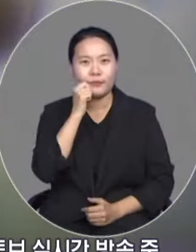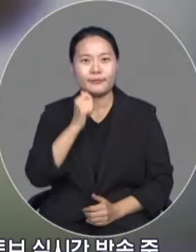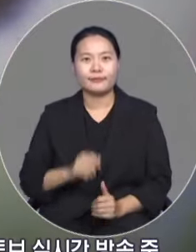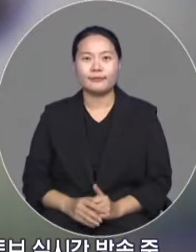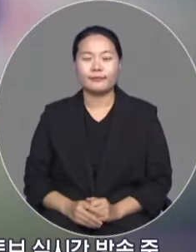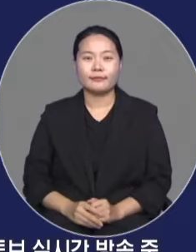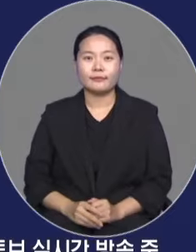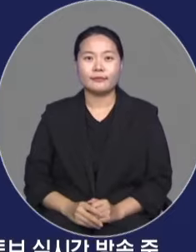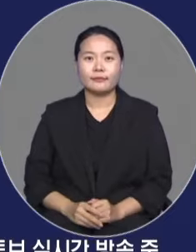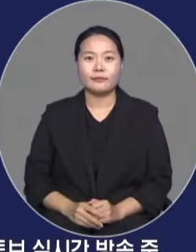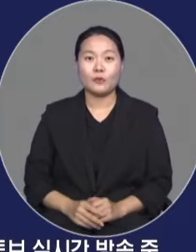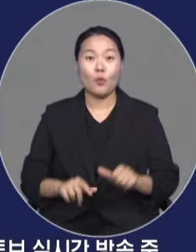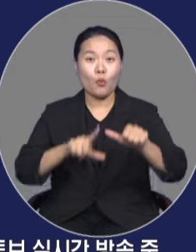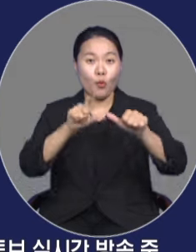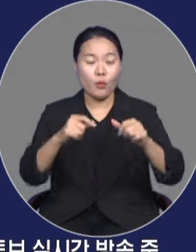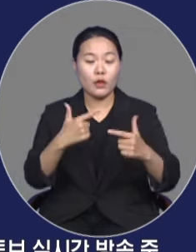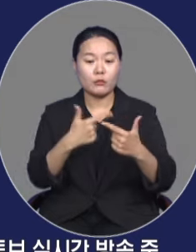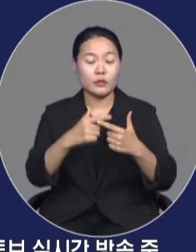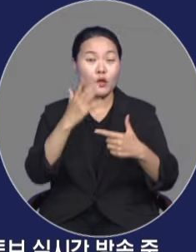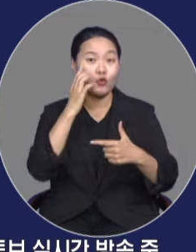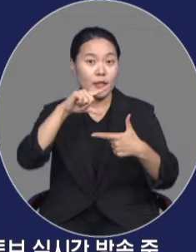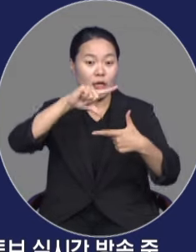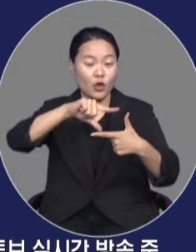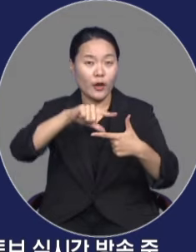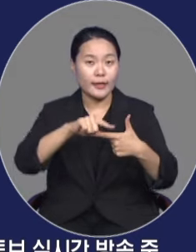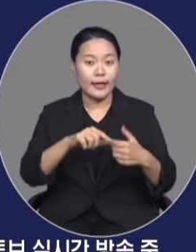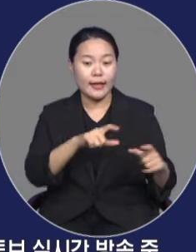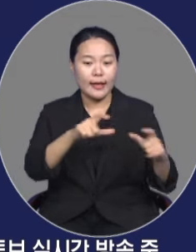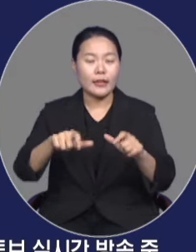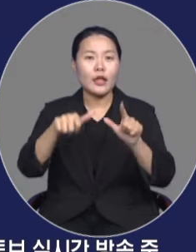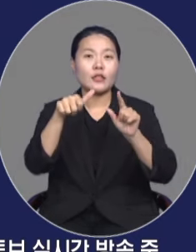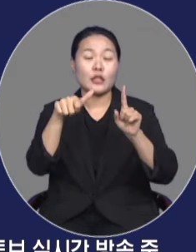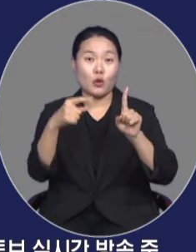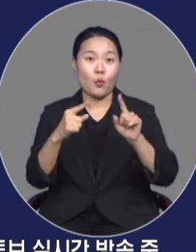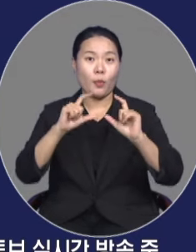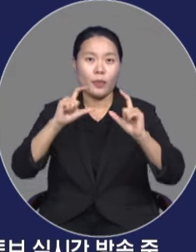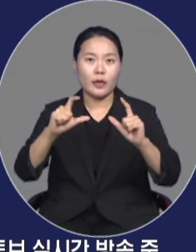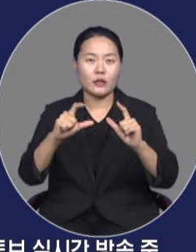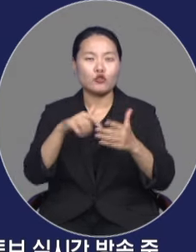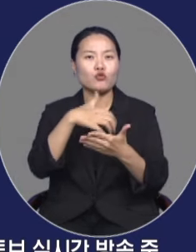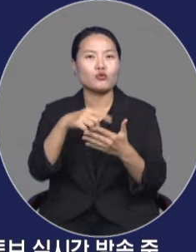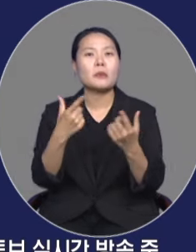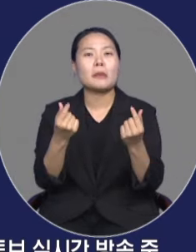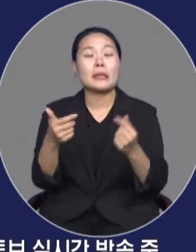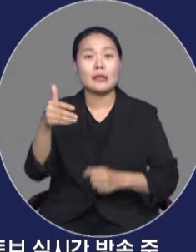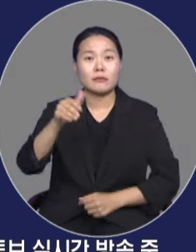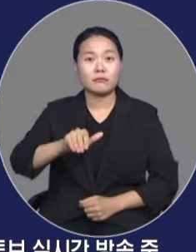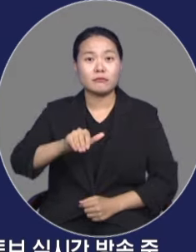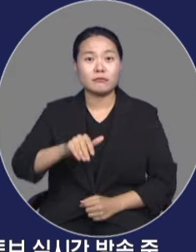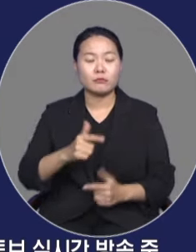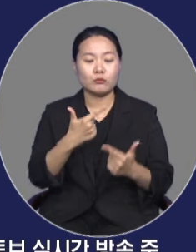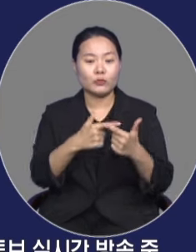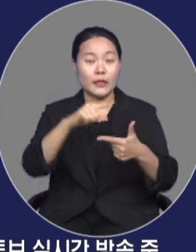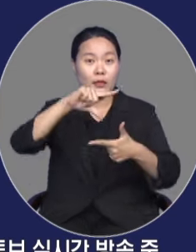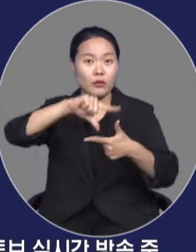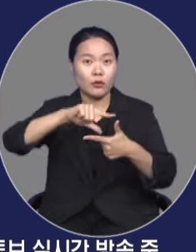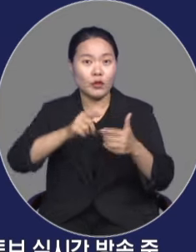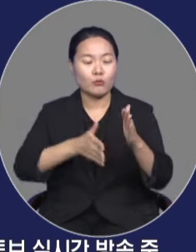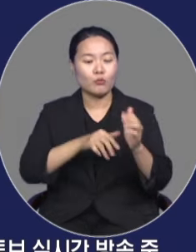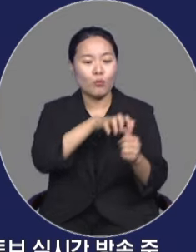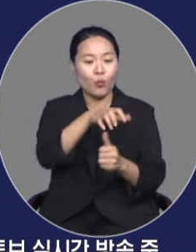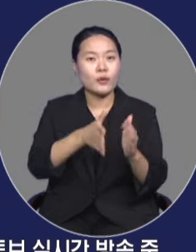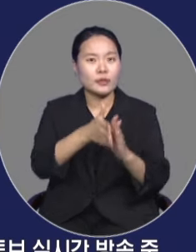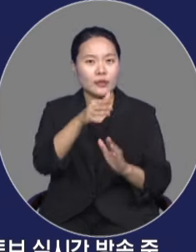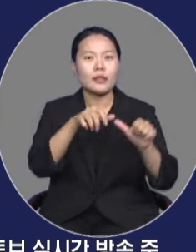아닙니다. 지난 5월 부울경 각 지역에서 1호 처분을 받은 소년범 수는 비슷한 수준인데 부산과 경남